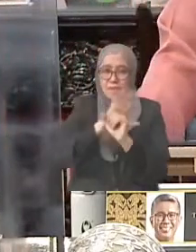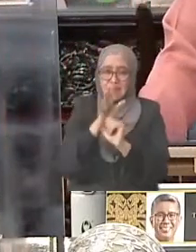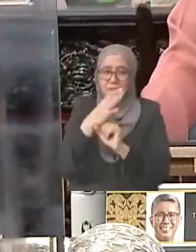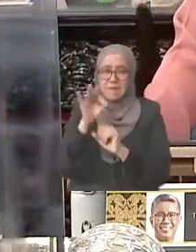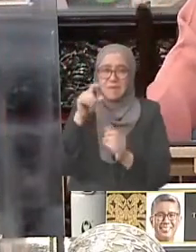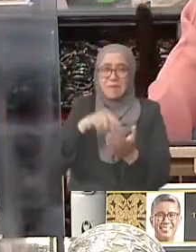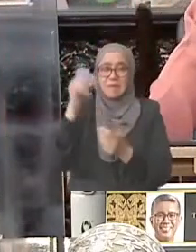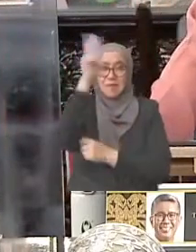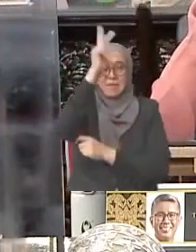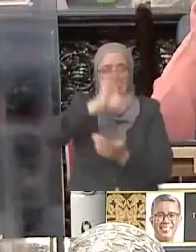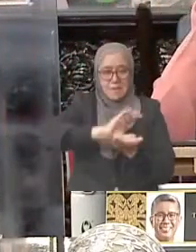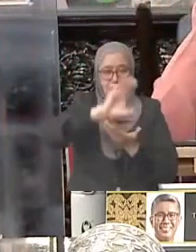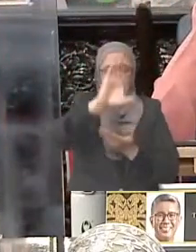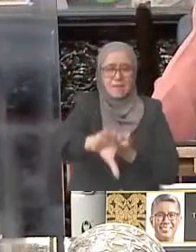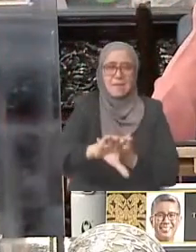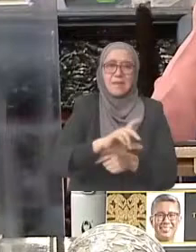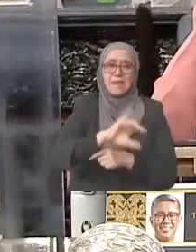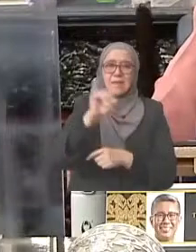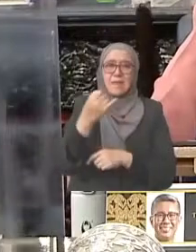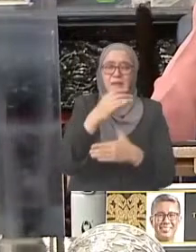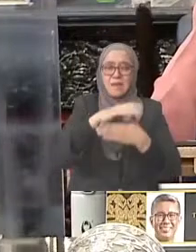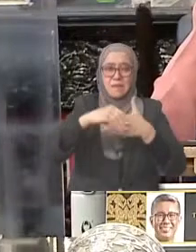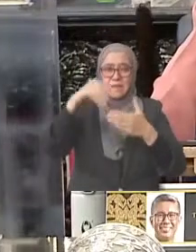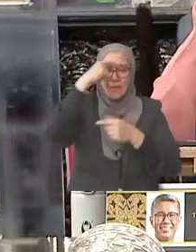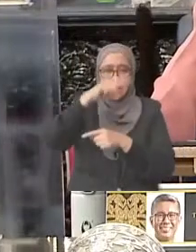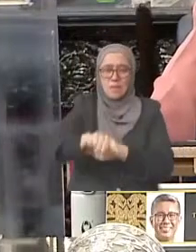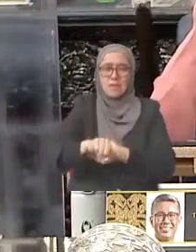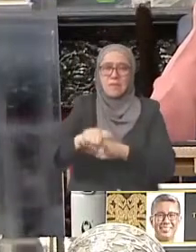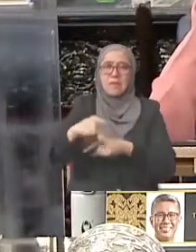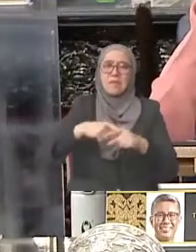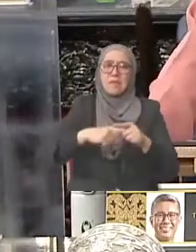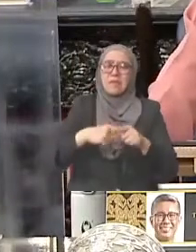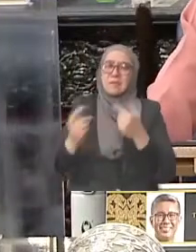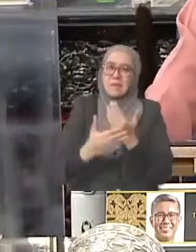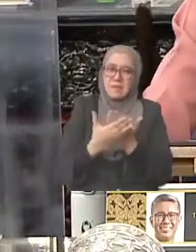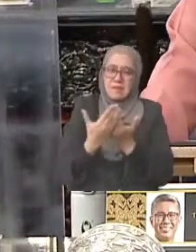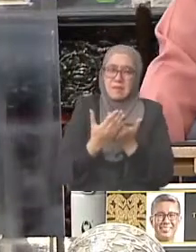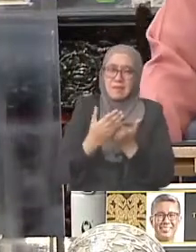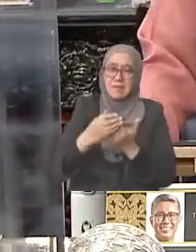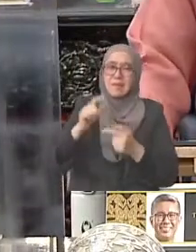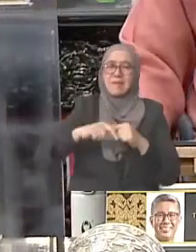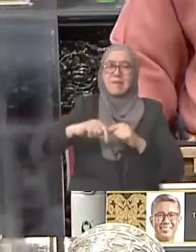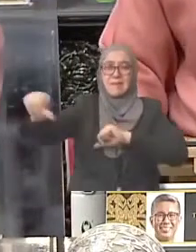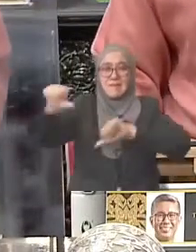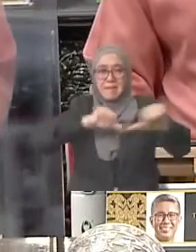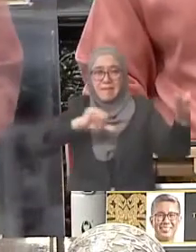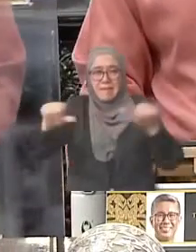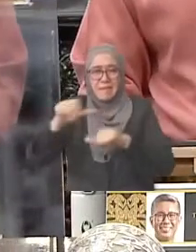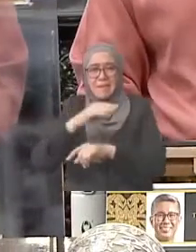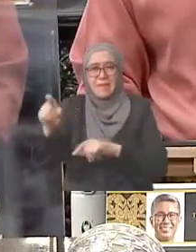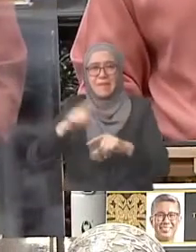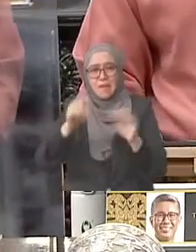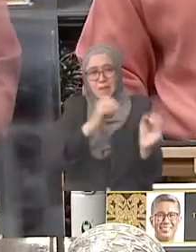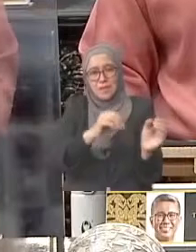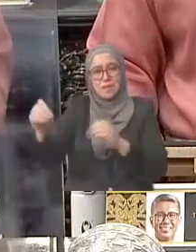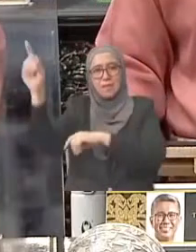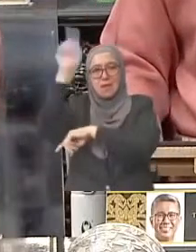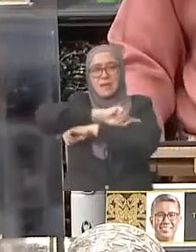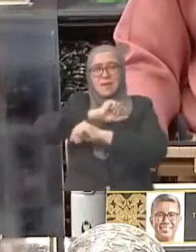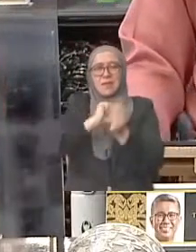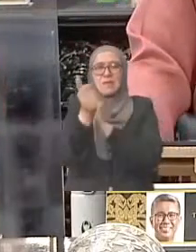bagi melaksanakan program seperti pembudayaan gaya hidup hidup aktif fiqh forever dan penghancuran hari Sukanegara